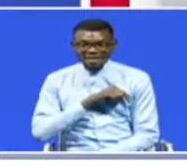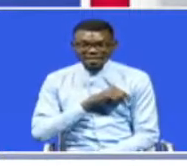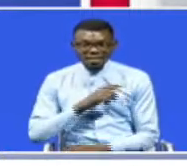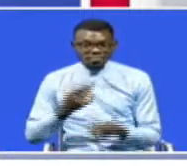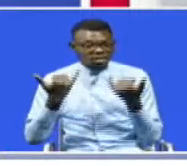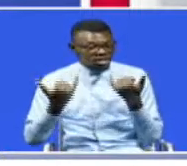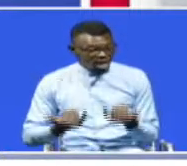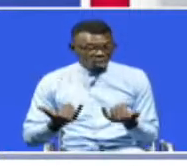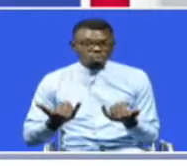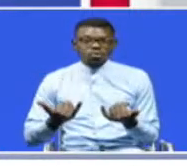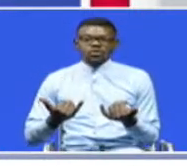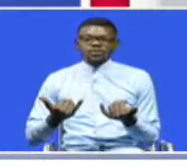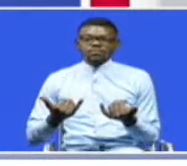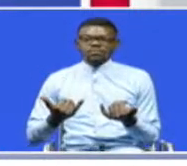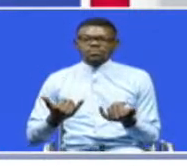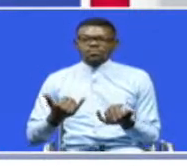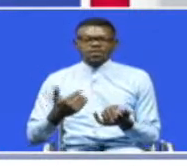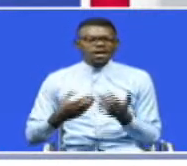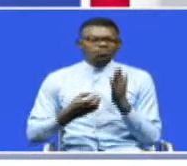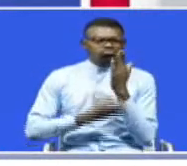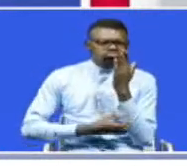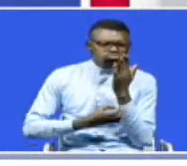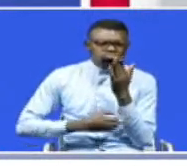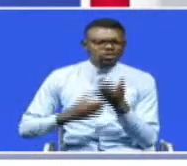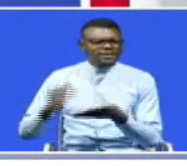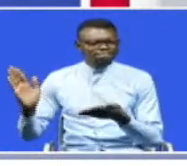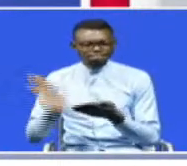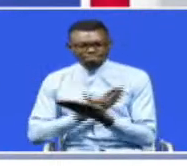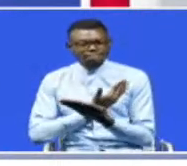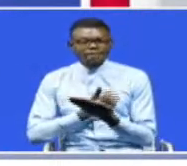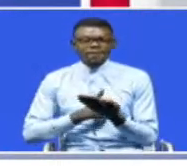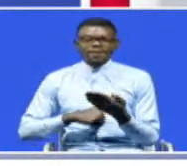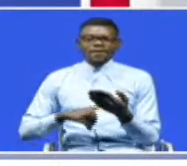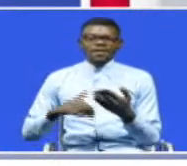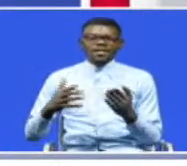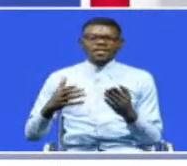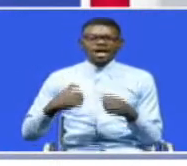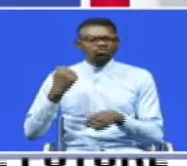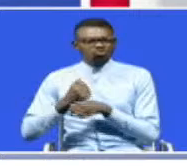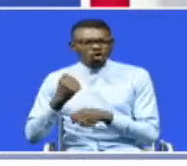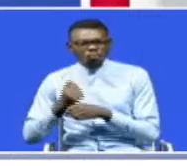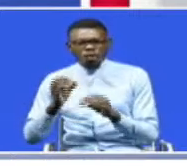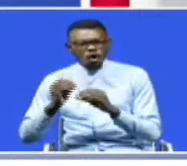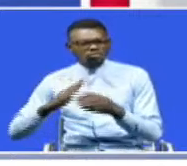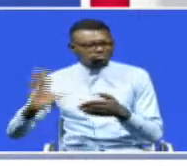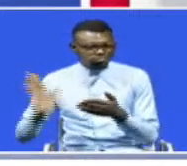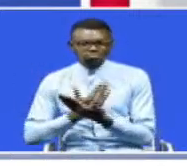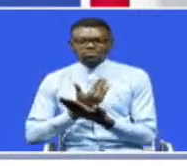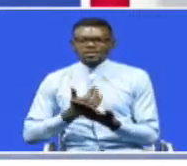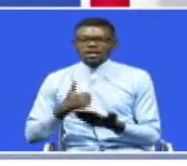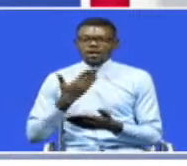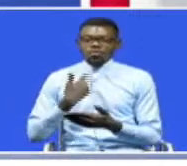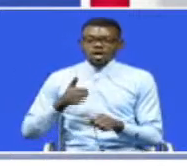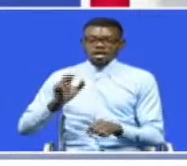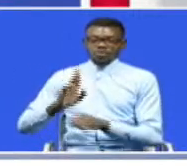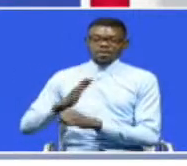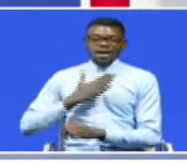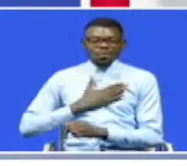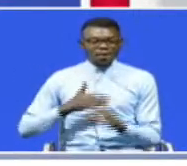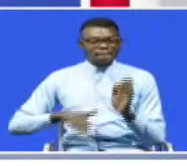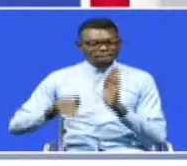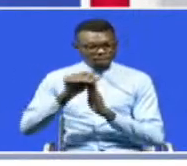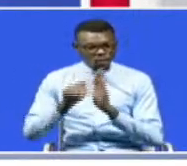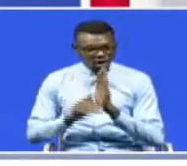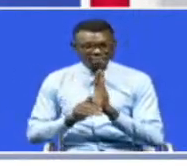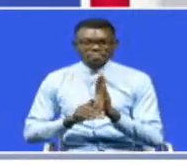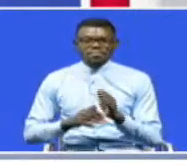hii ya kufukuza umaskini na kufukuza ukosefu wa kazi kupitia kwa mpango huu ambao tuko